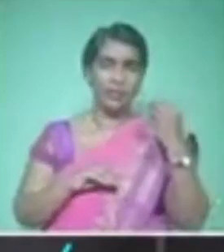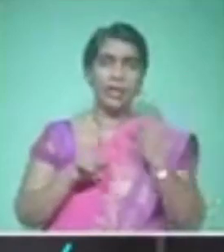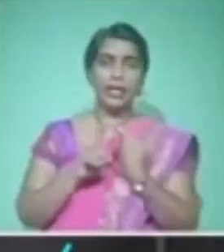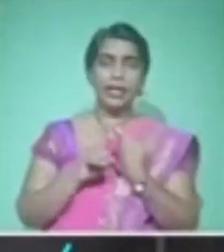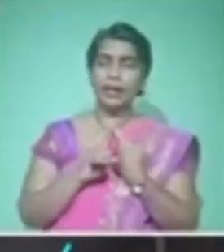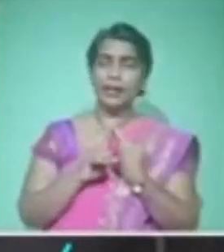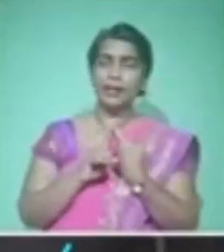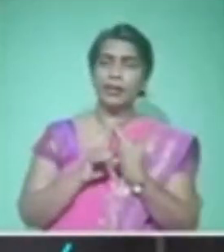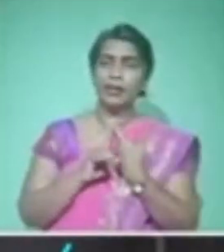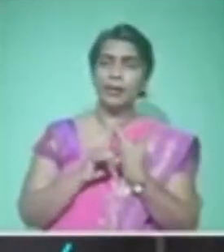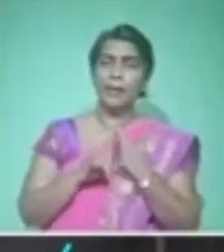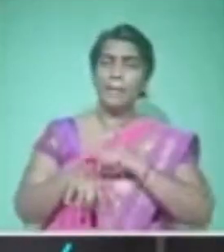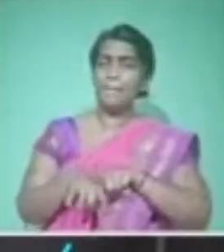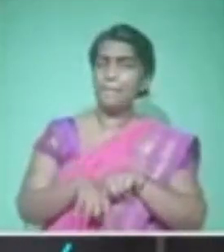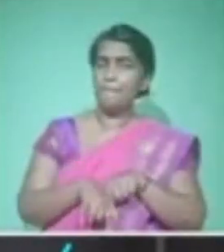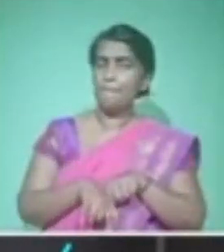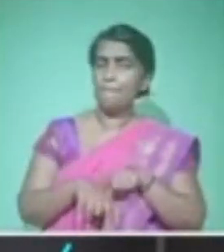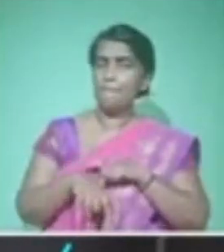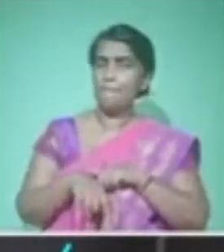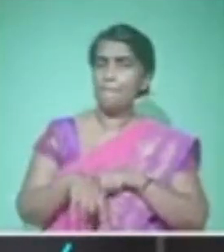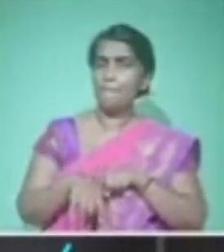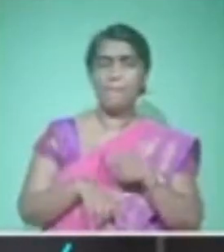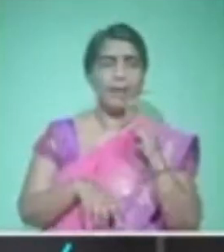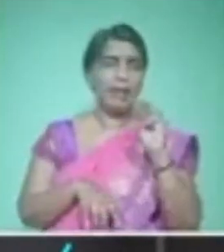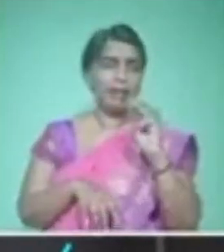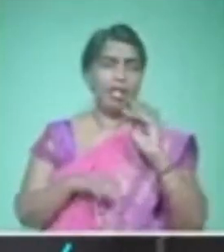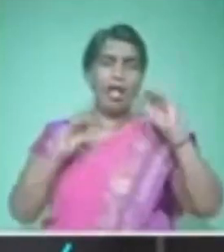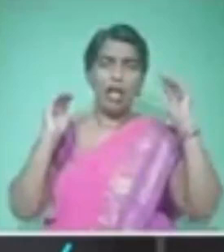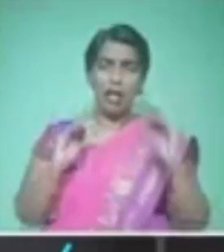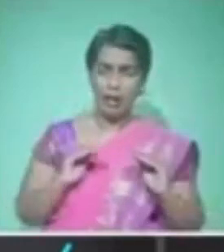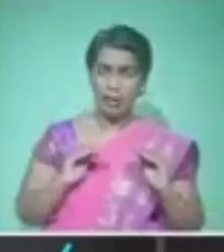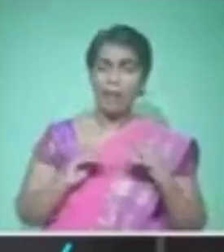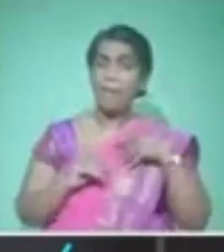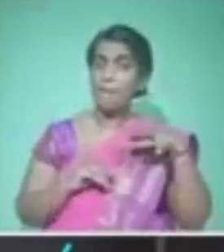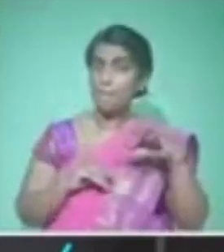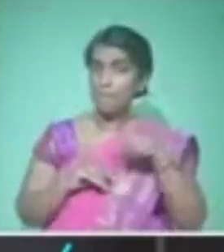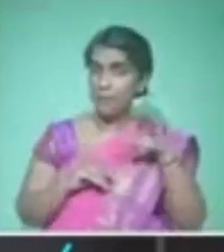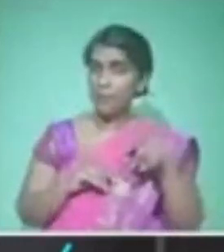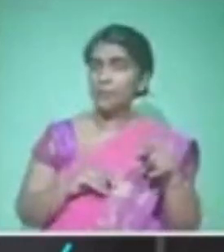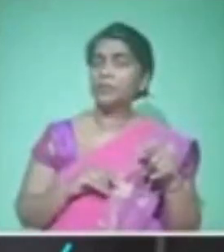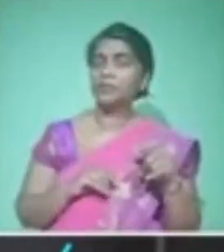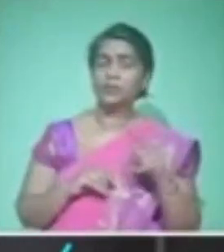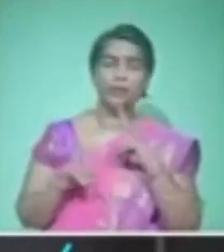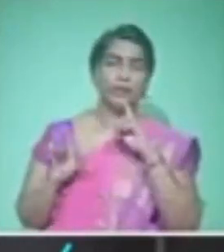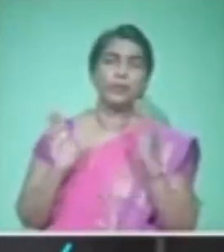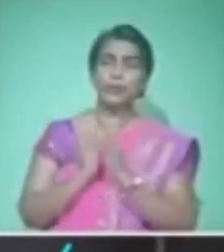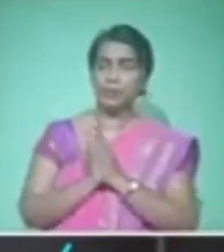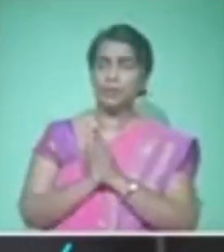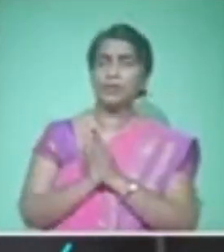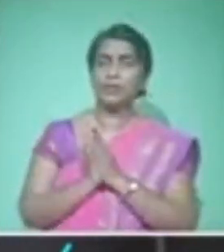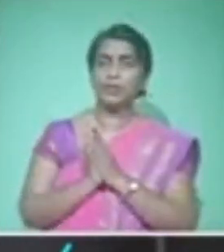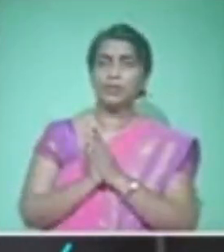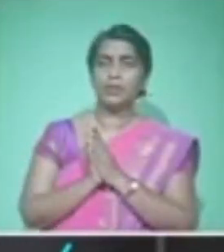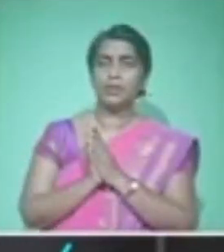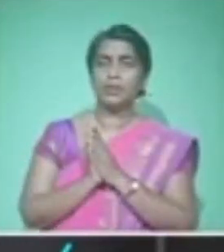කිලෝවට් පැය 30කට වැඩි අඩුවෙන් පරිභෝජනය කරනවා නම් ඇවරේජ් එක ගත්තොත් ඔබතුමා කතා කළේ